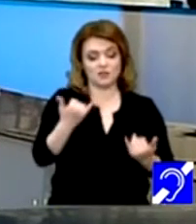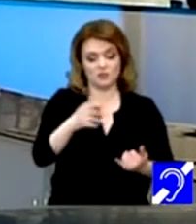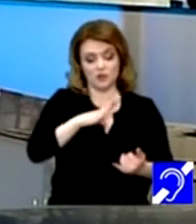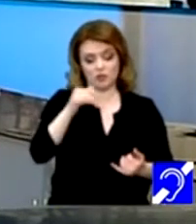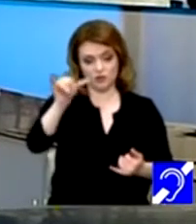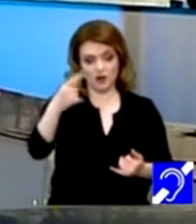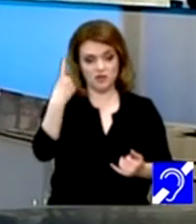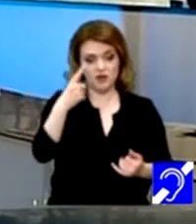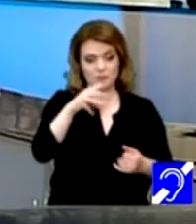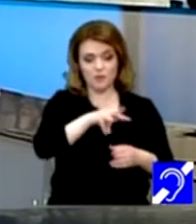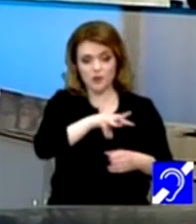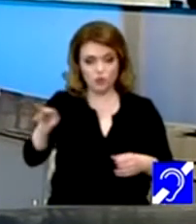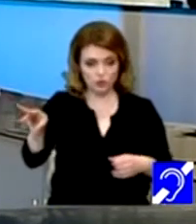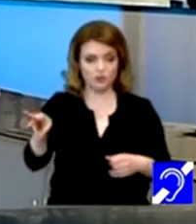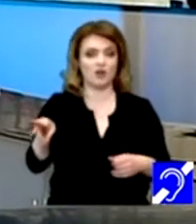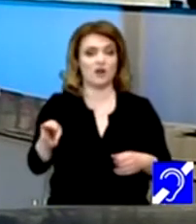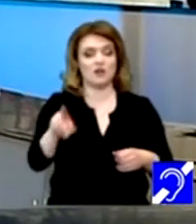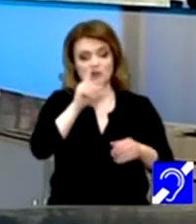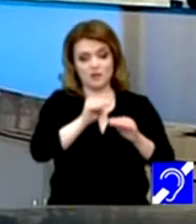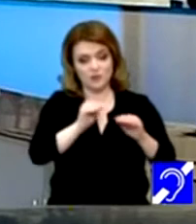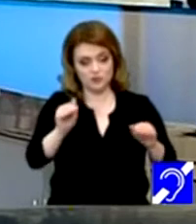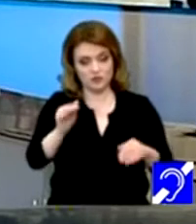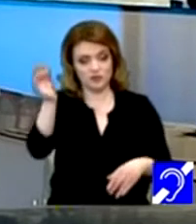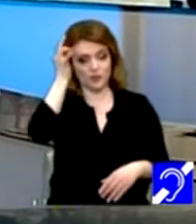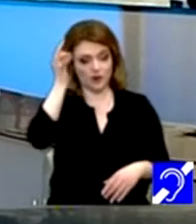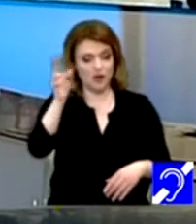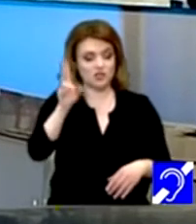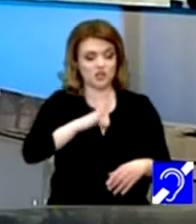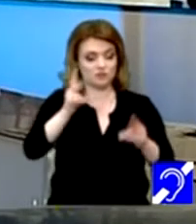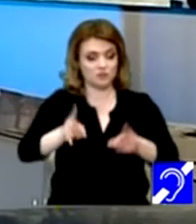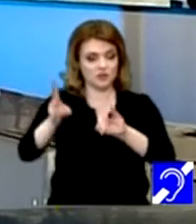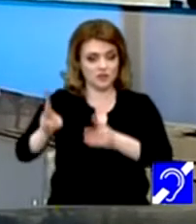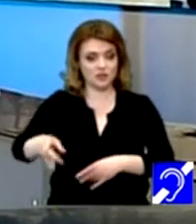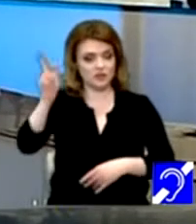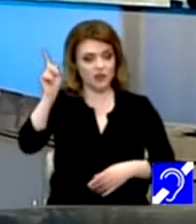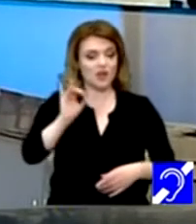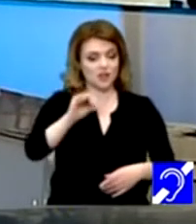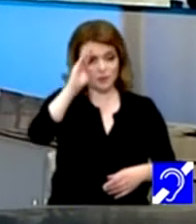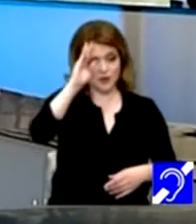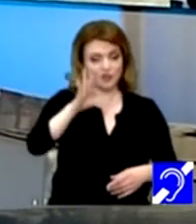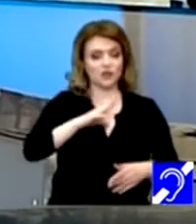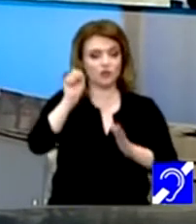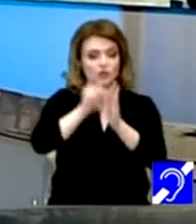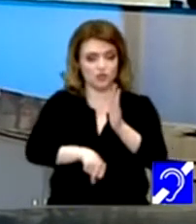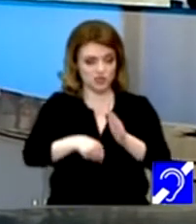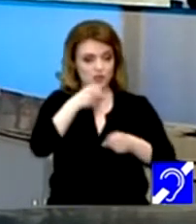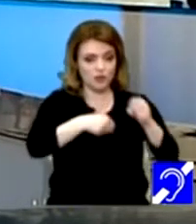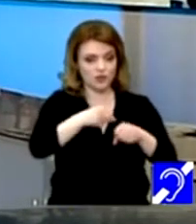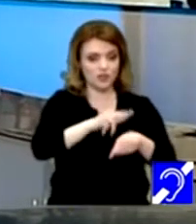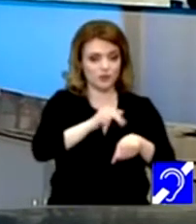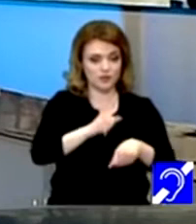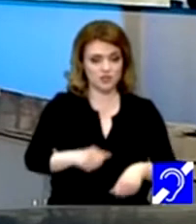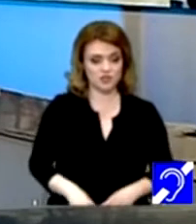memoria persoanelor care s-au ales cu răni grave în timpul protestelor și a lui Valeriu Boboc, care a fost ucis în bătăi de